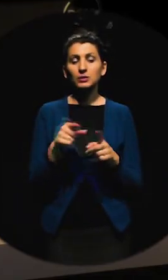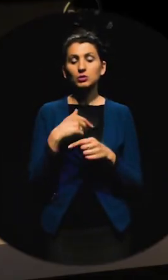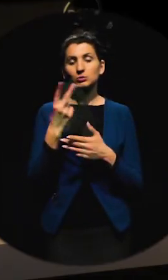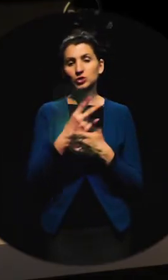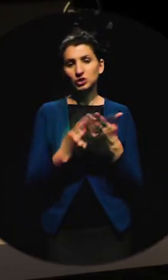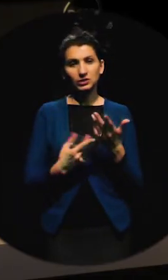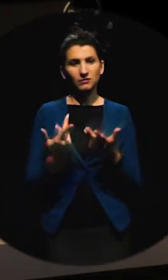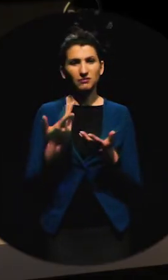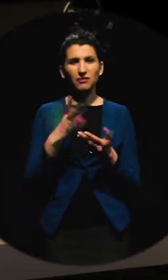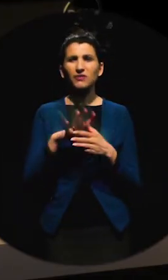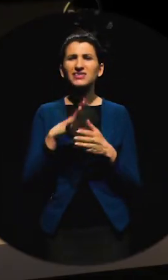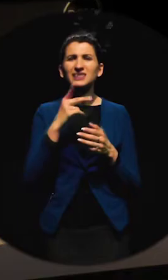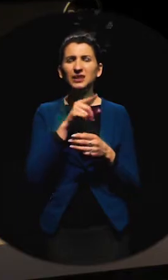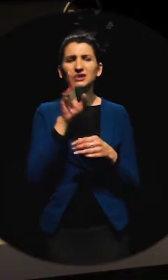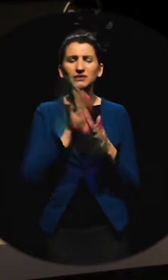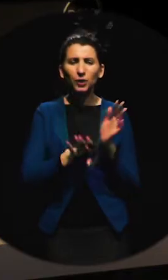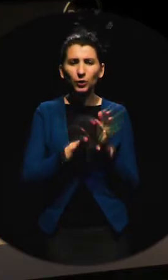w